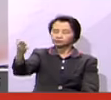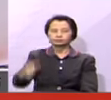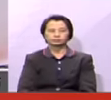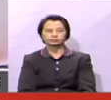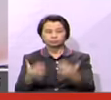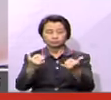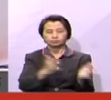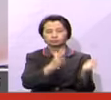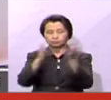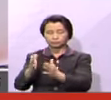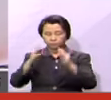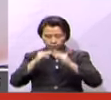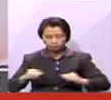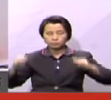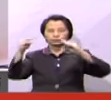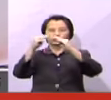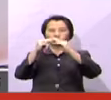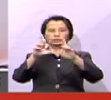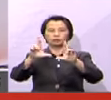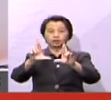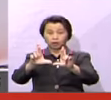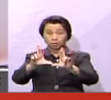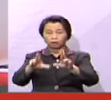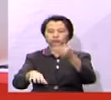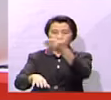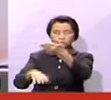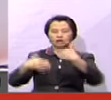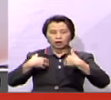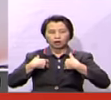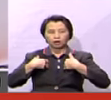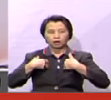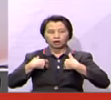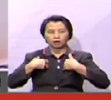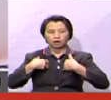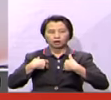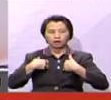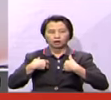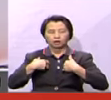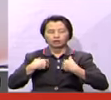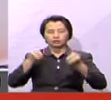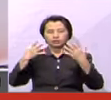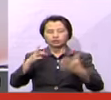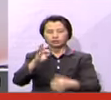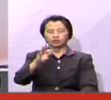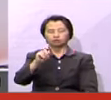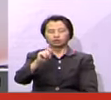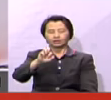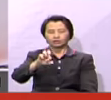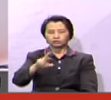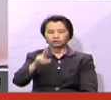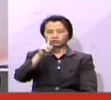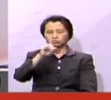di Masjid Asy-Syakirin KLCC pula berlangsung grand finale Fajar Sejuta Pemuda Ambang Gema